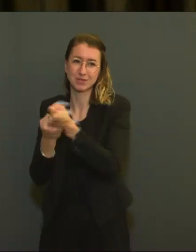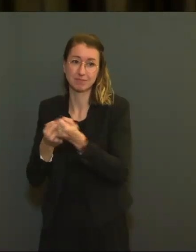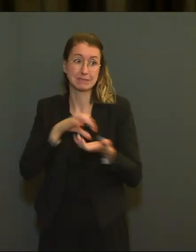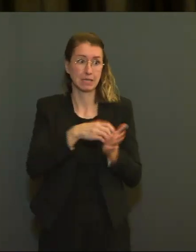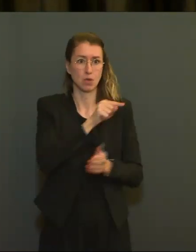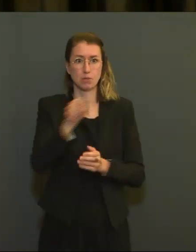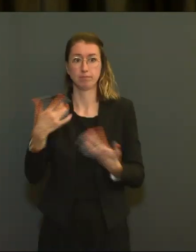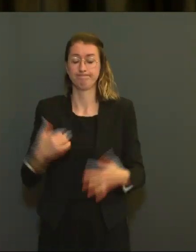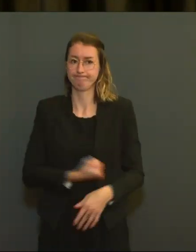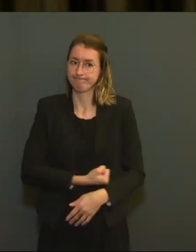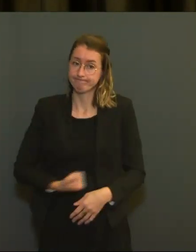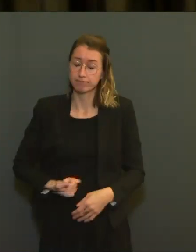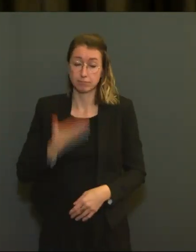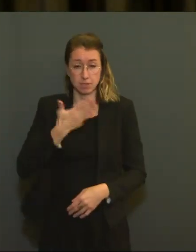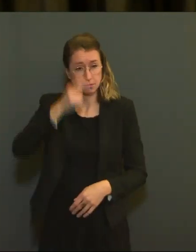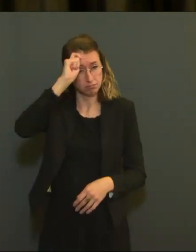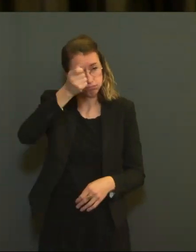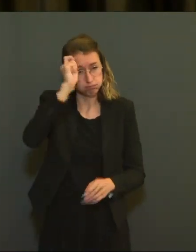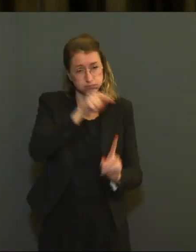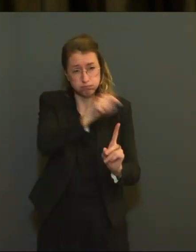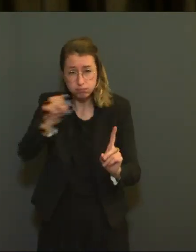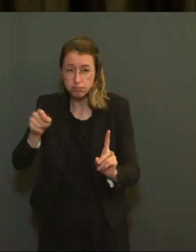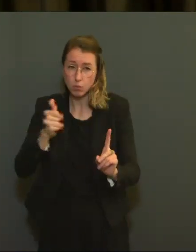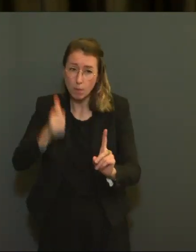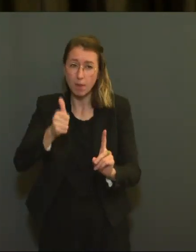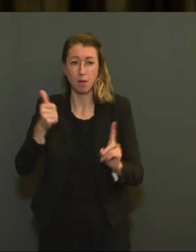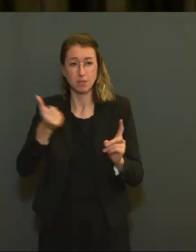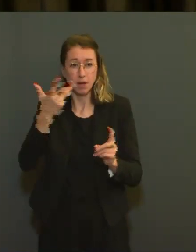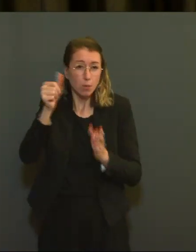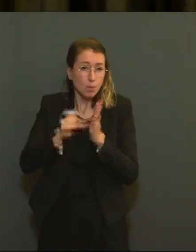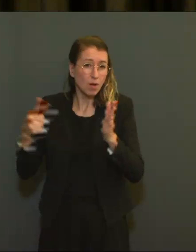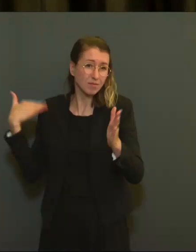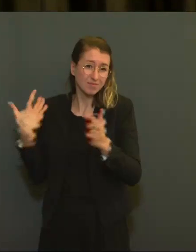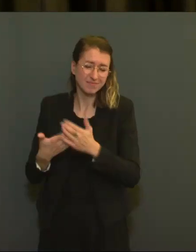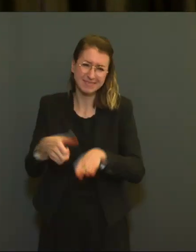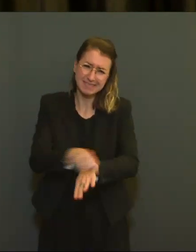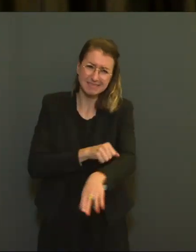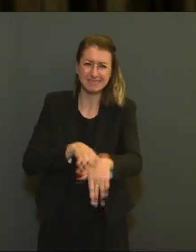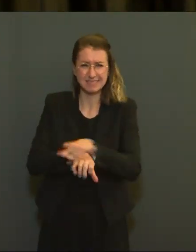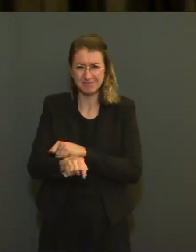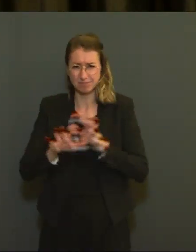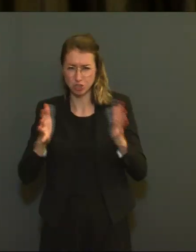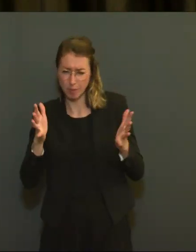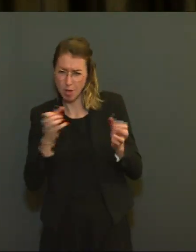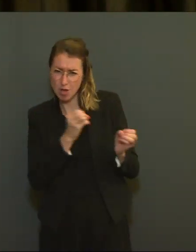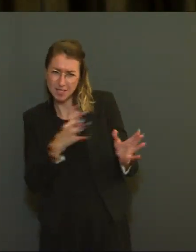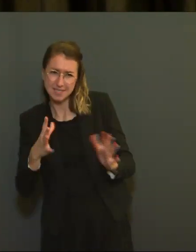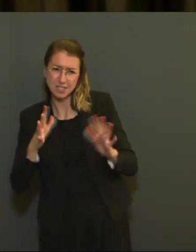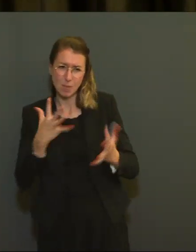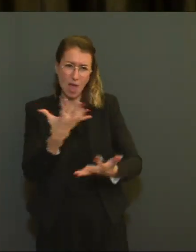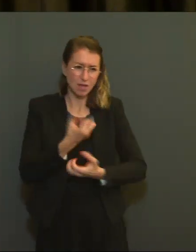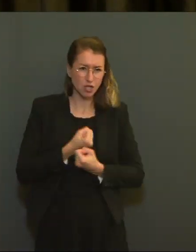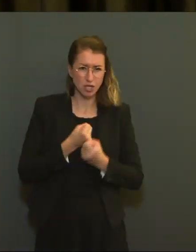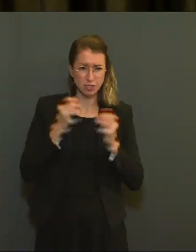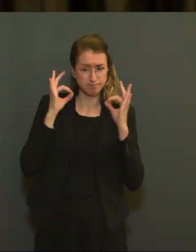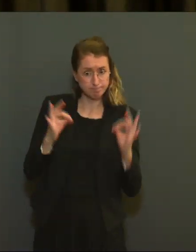cours des derniers mois pour nous accueillir en toute sécurité. Rappelons que les spectateurs doivent aussi contribuer à ce que